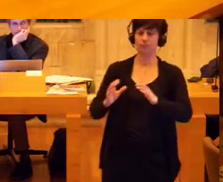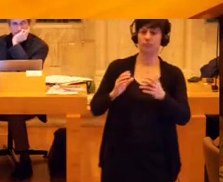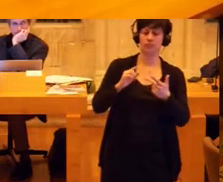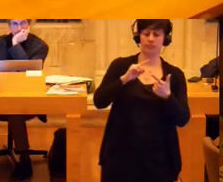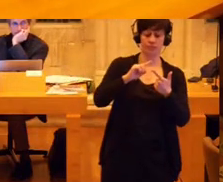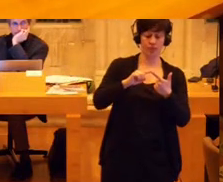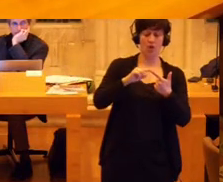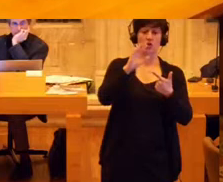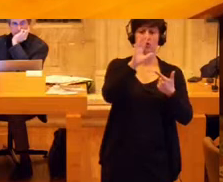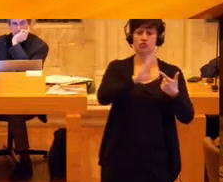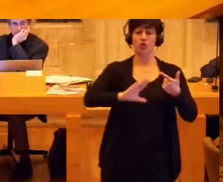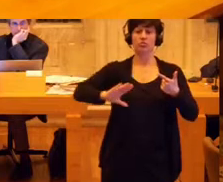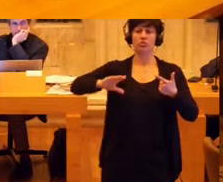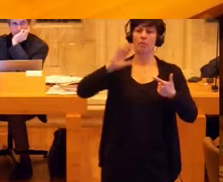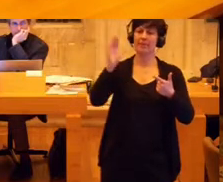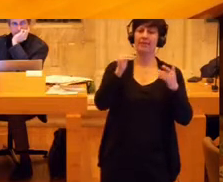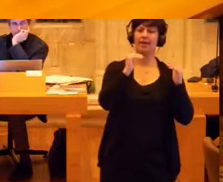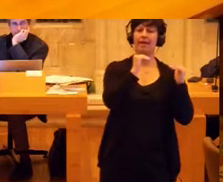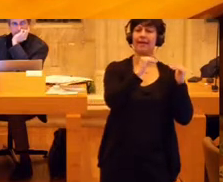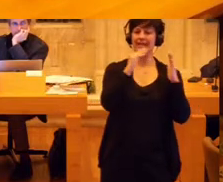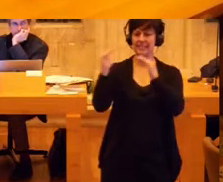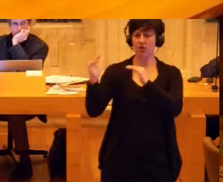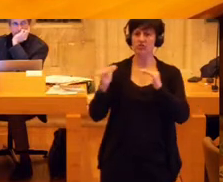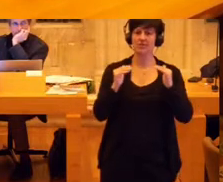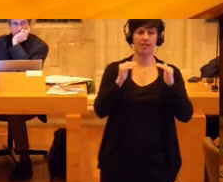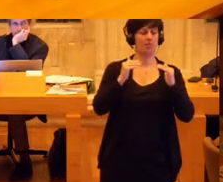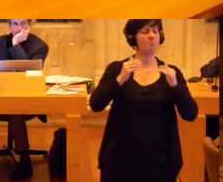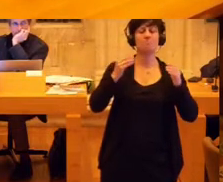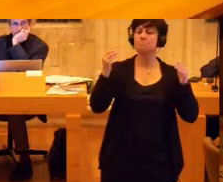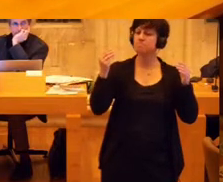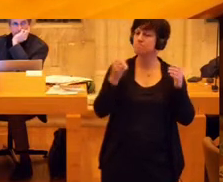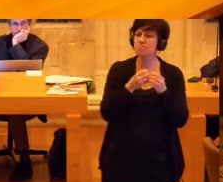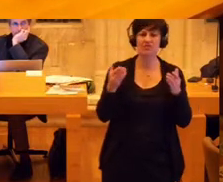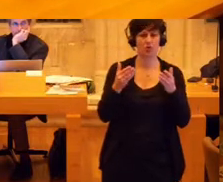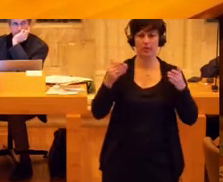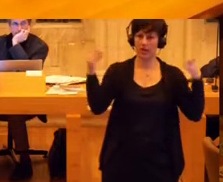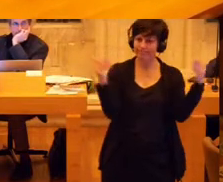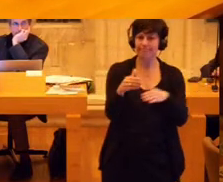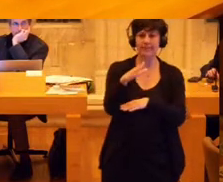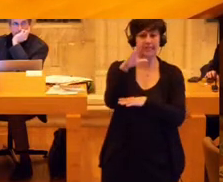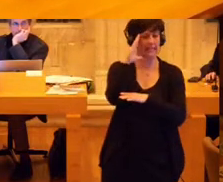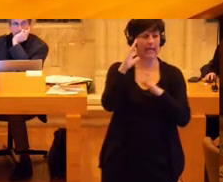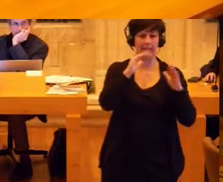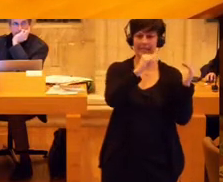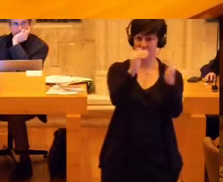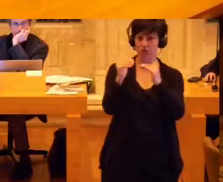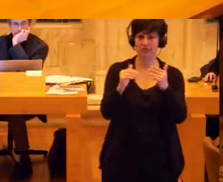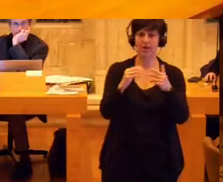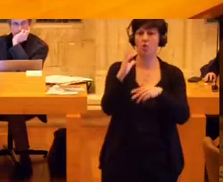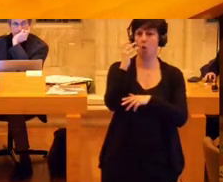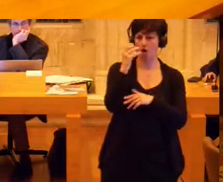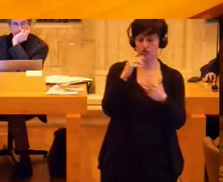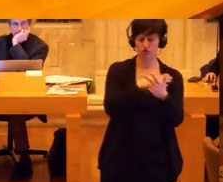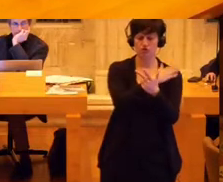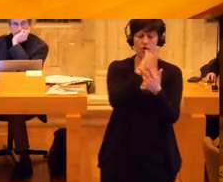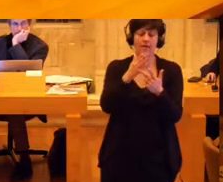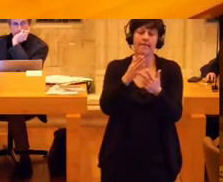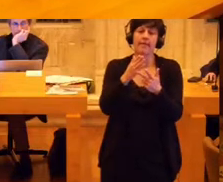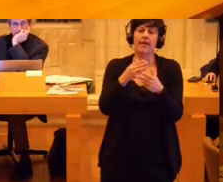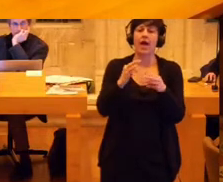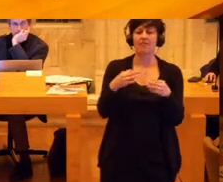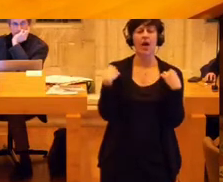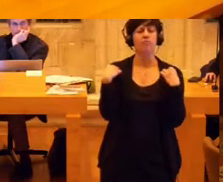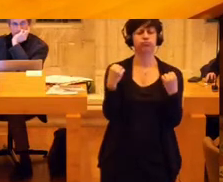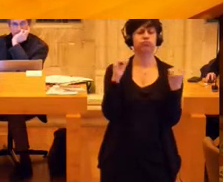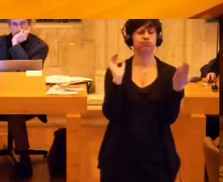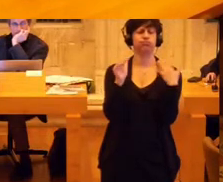qui sont des zones résidentielles, à majorité résidentielle, qui apparaissent en orange, et puis quelques grands axes de